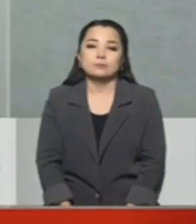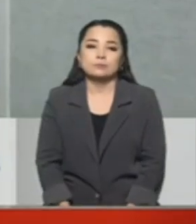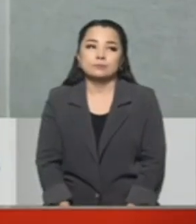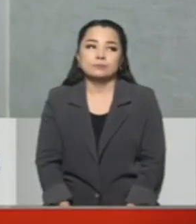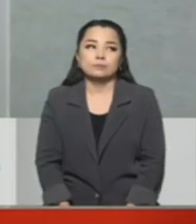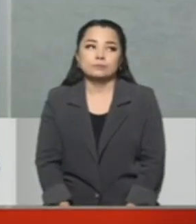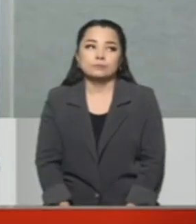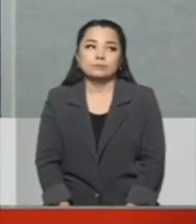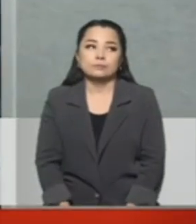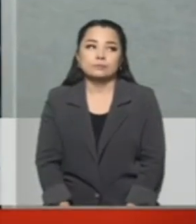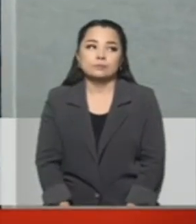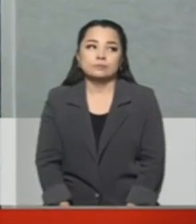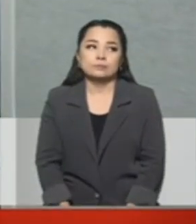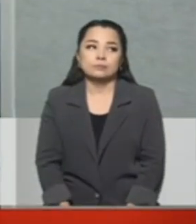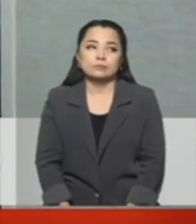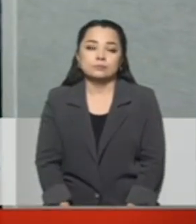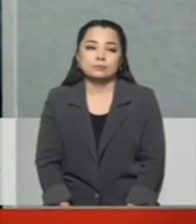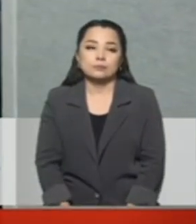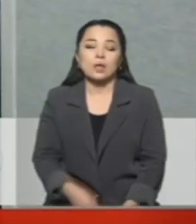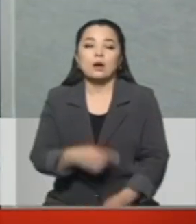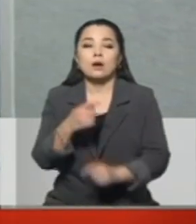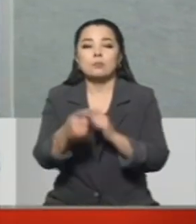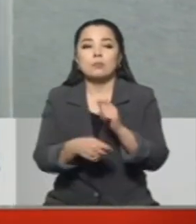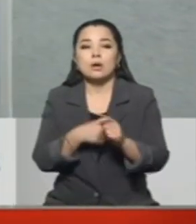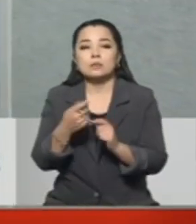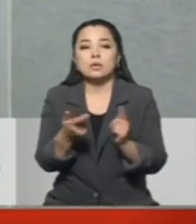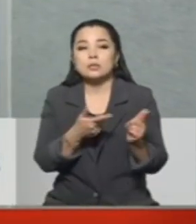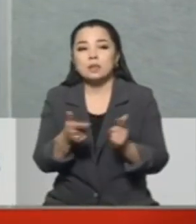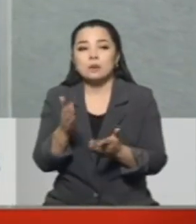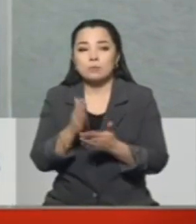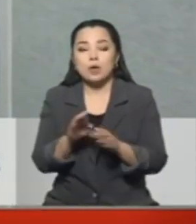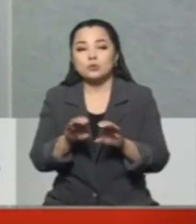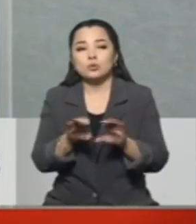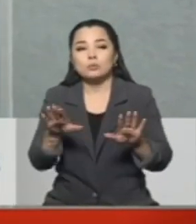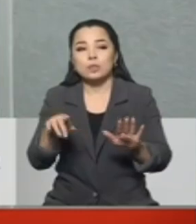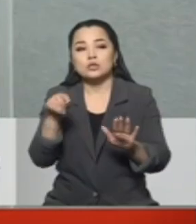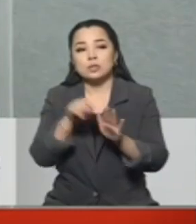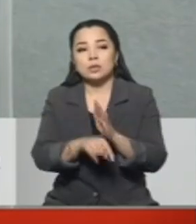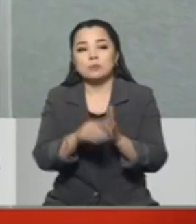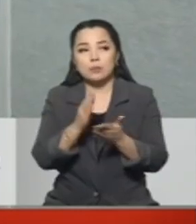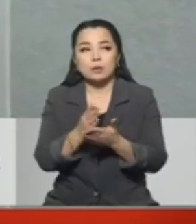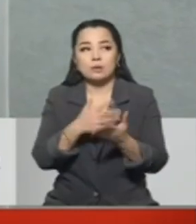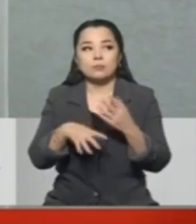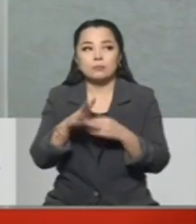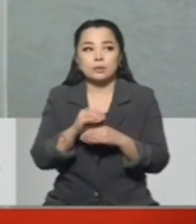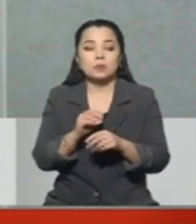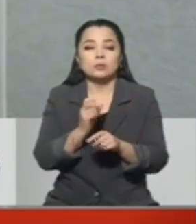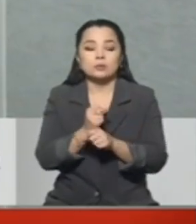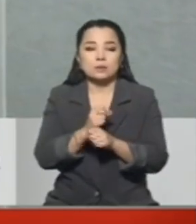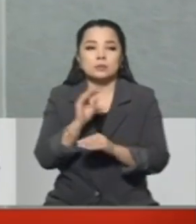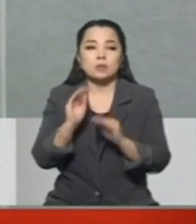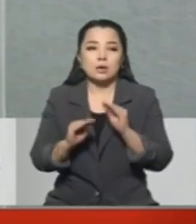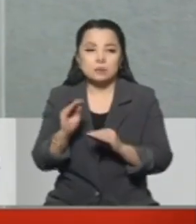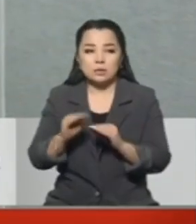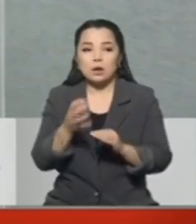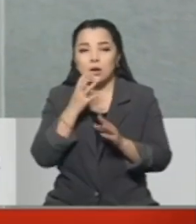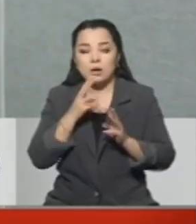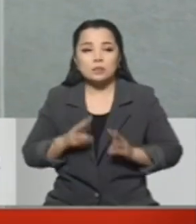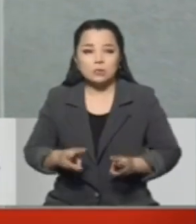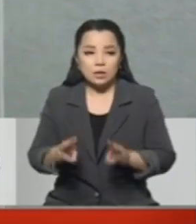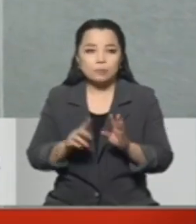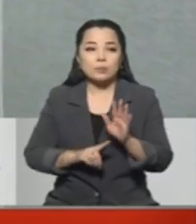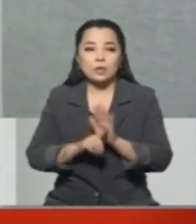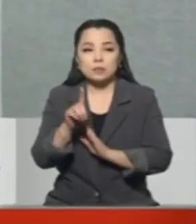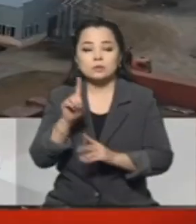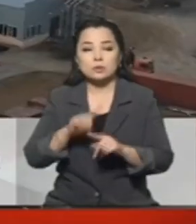бастамақ. Материал дайын тұр, подвал ішінде материал тұр, дайын тұруға. Азат біледі ғой. Дайын тұр. Отопление сезон біткесін